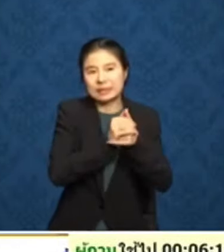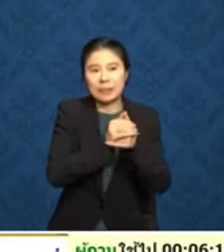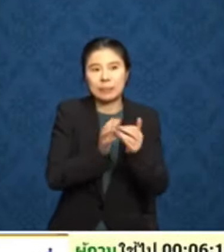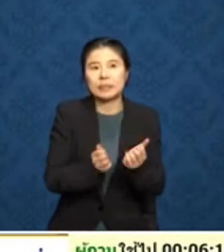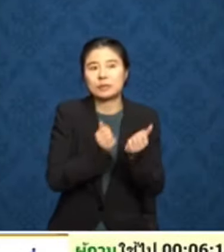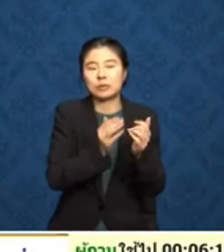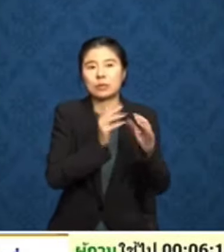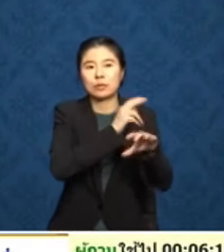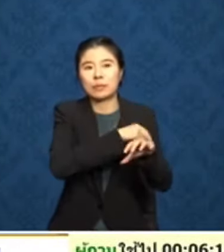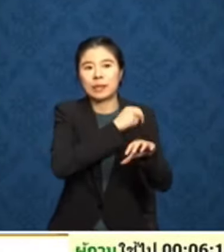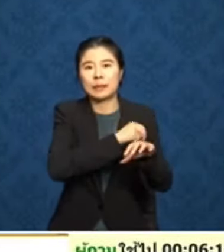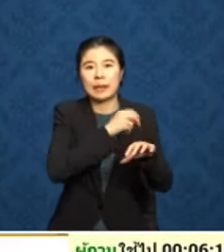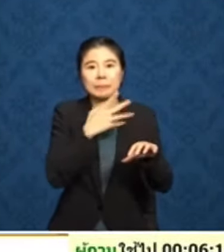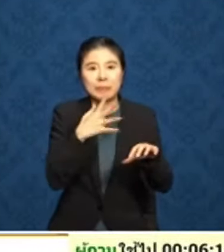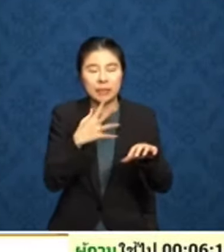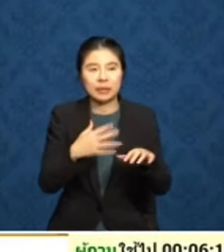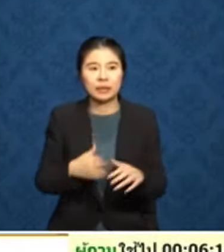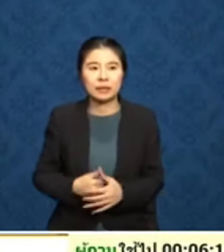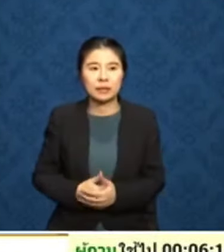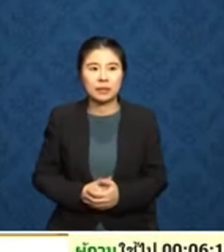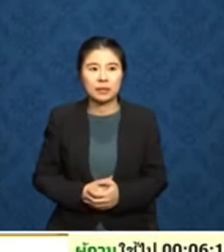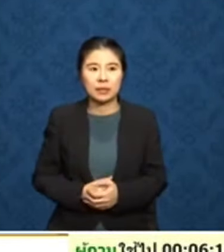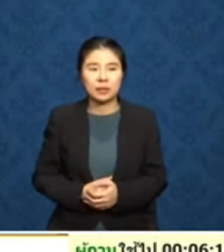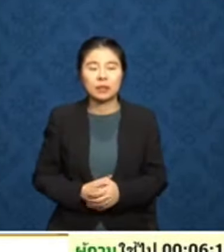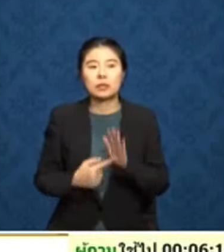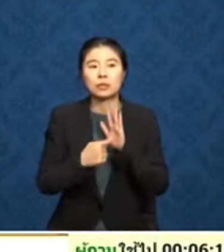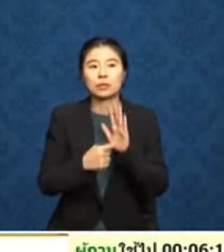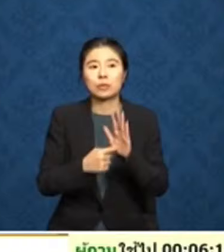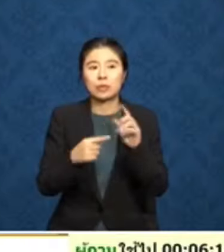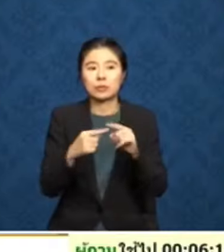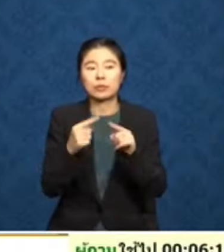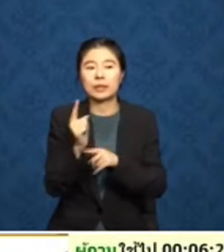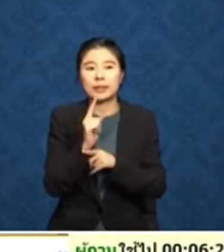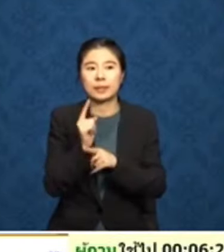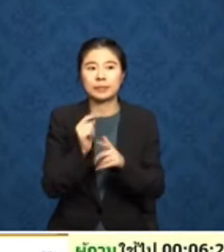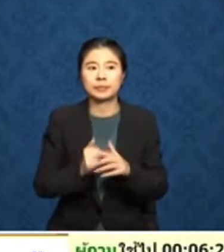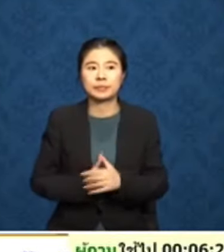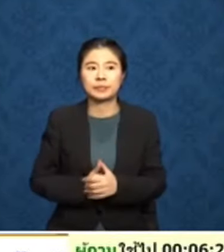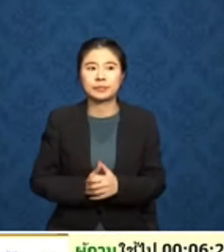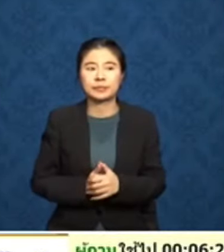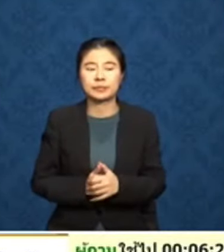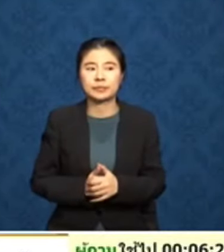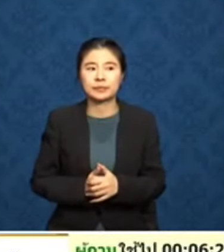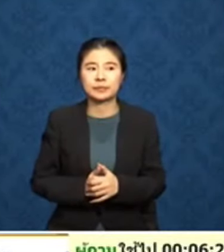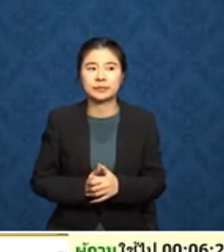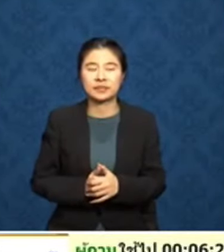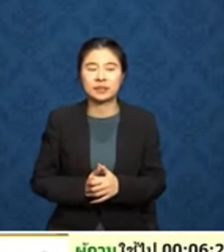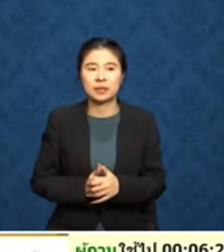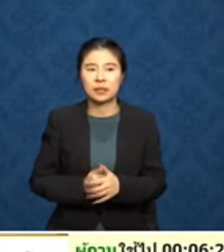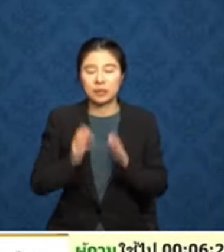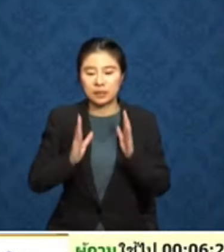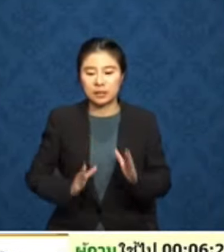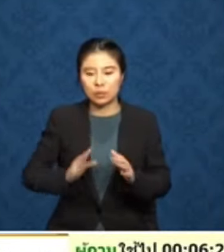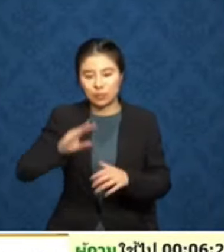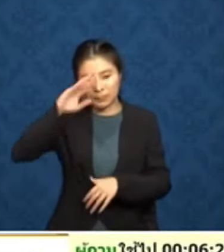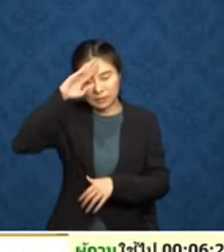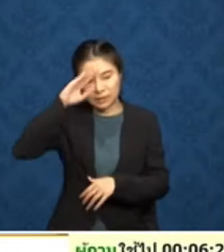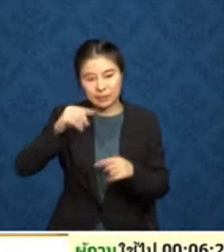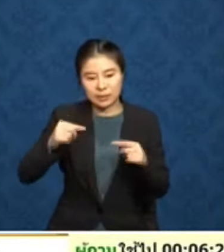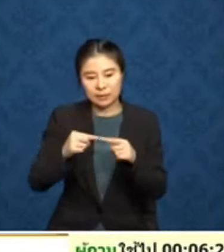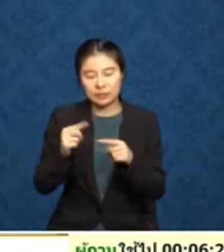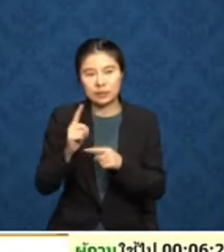นดิฉันอยากจะพูดยกตัวอย่างในเขตดิฉันที่ดิฉันเนี่ยมีโอกาสได้พาผู้ป่วยจาก